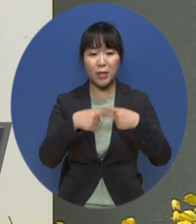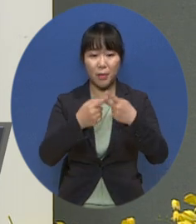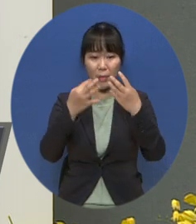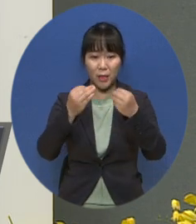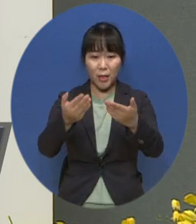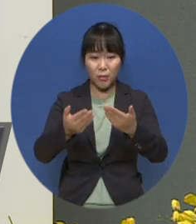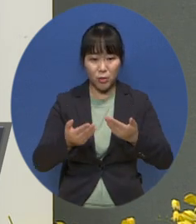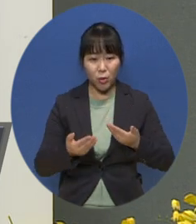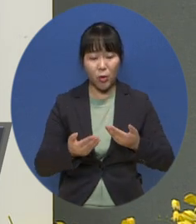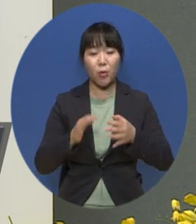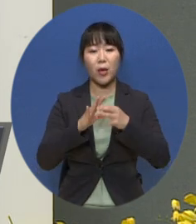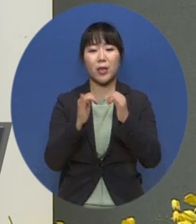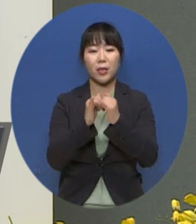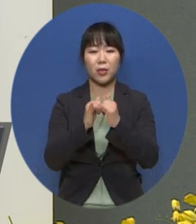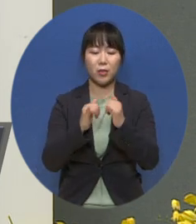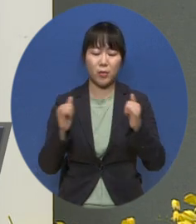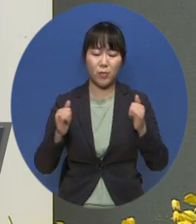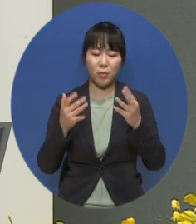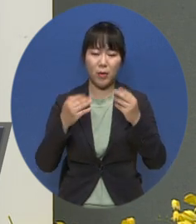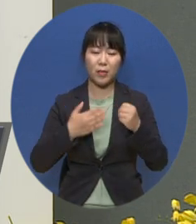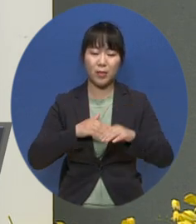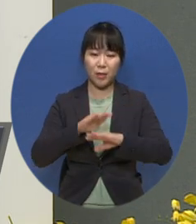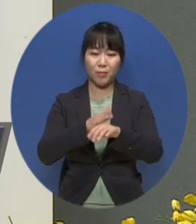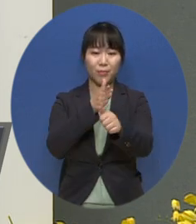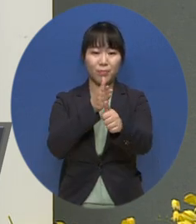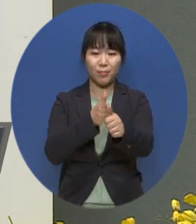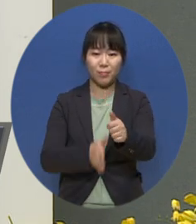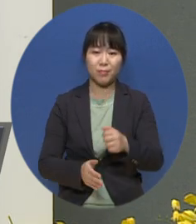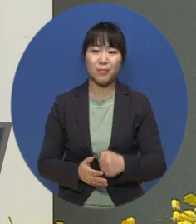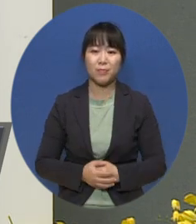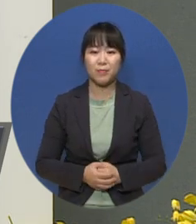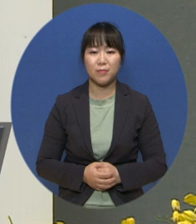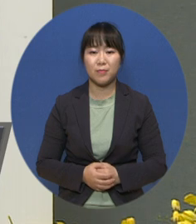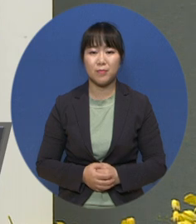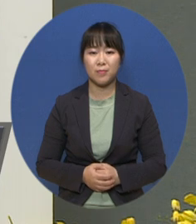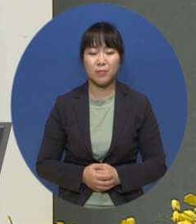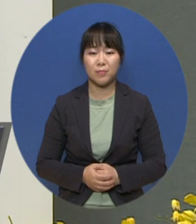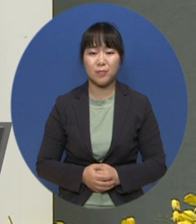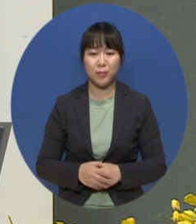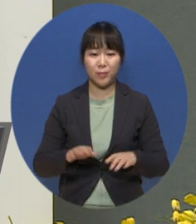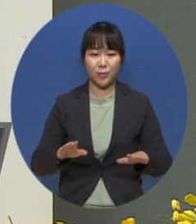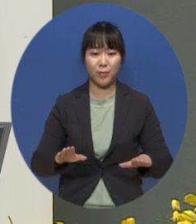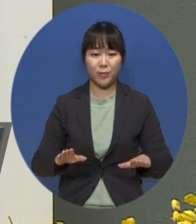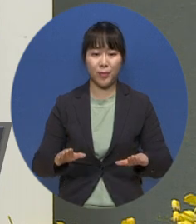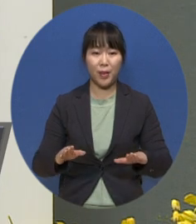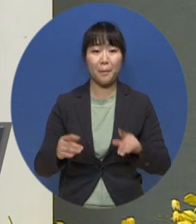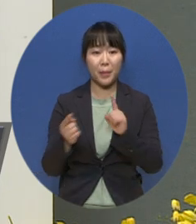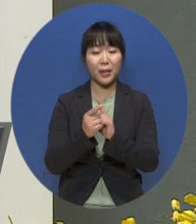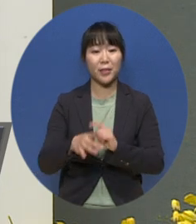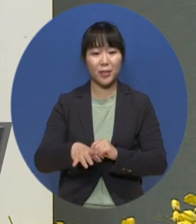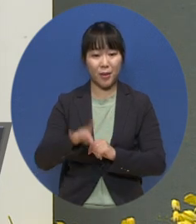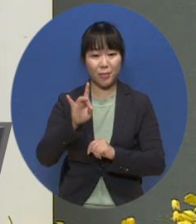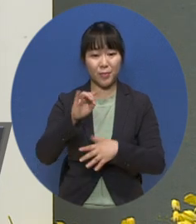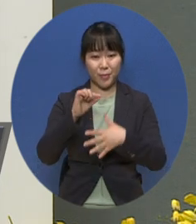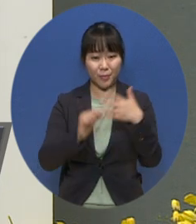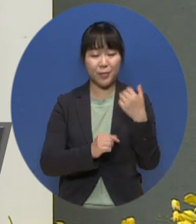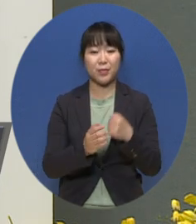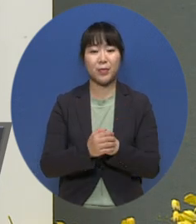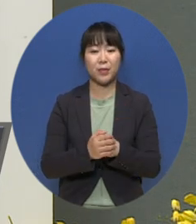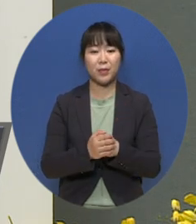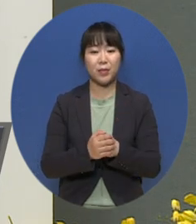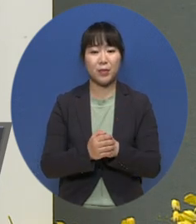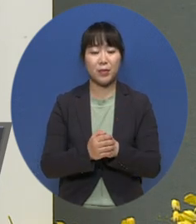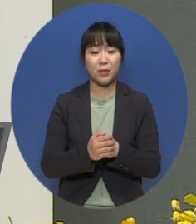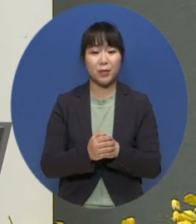해주시고 관계자 여러분 좀 참고 해주셨으면 합니다 오늘 만남 첫 시간입니다 이